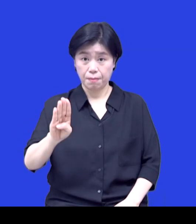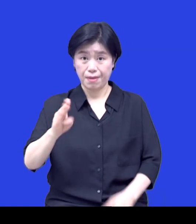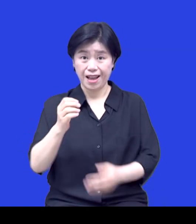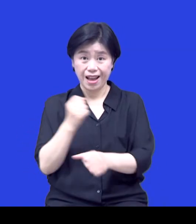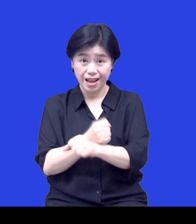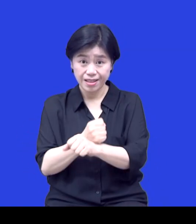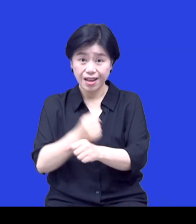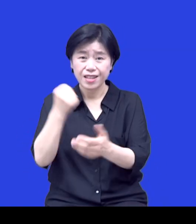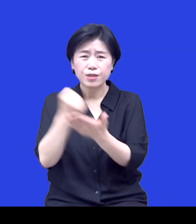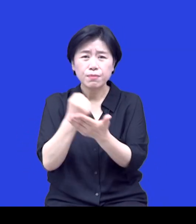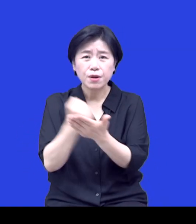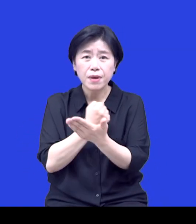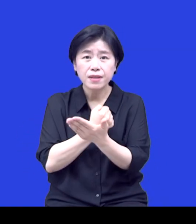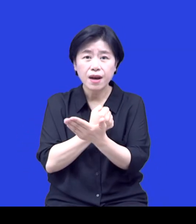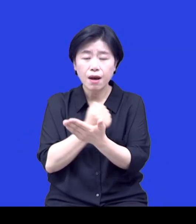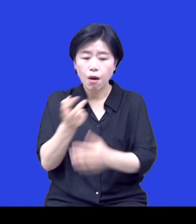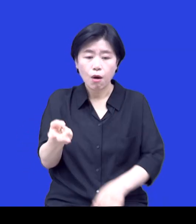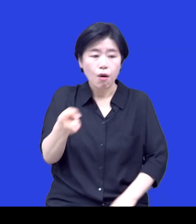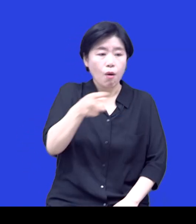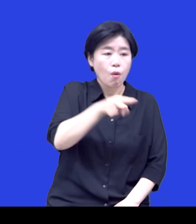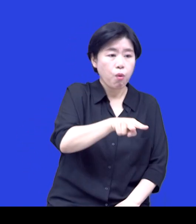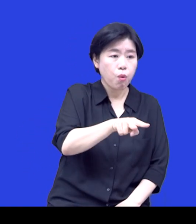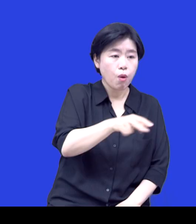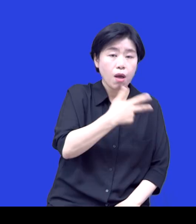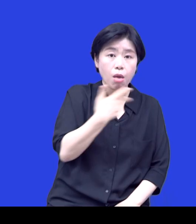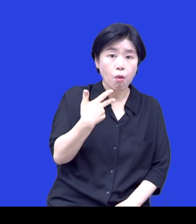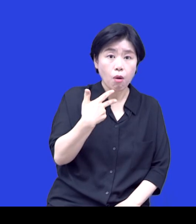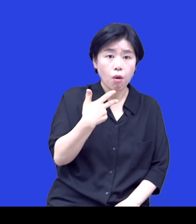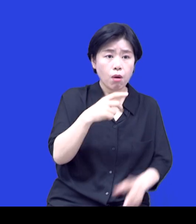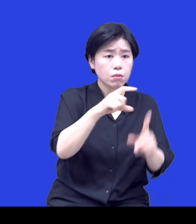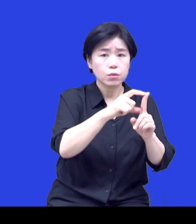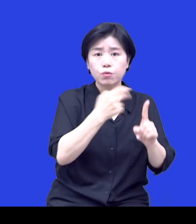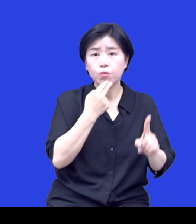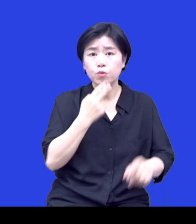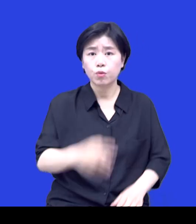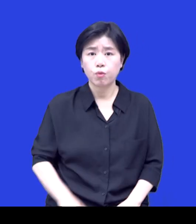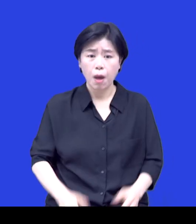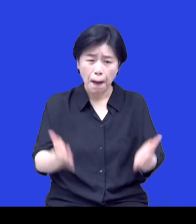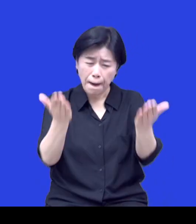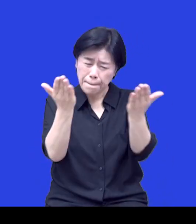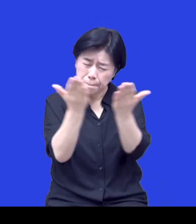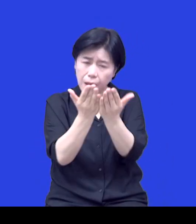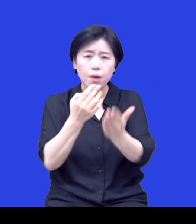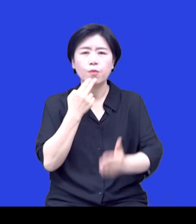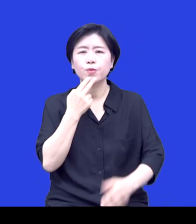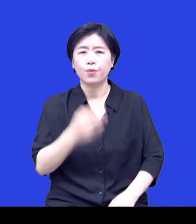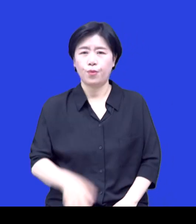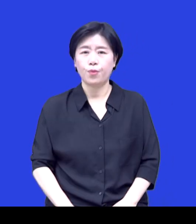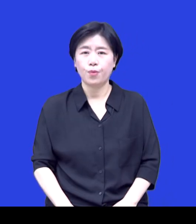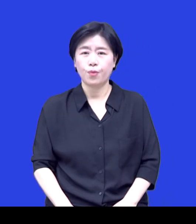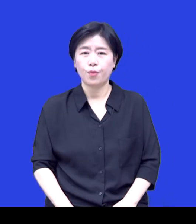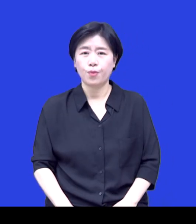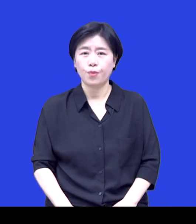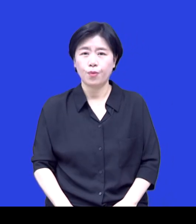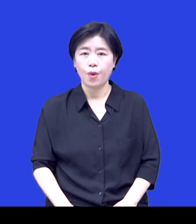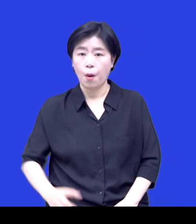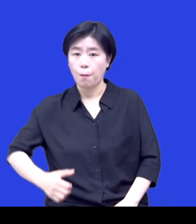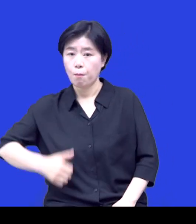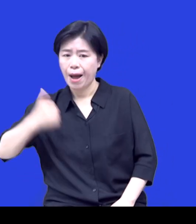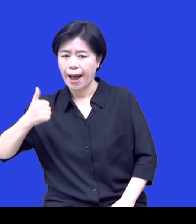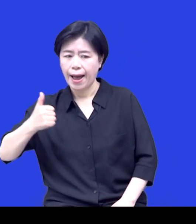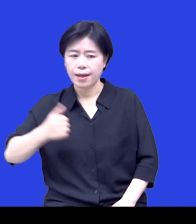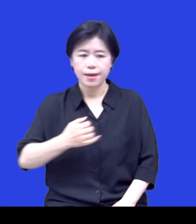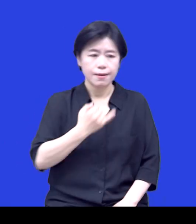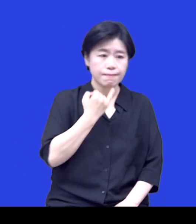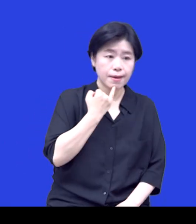없어요. 그럼요. 오. 섭섭한 감정, 화가 났다, 열받는다 이게 아니라 우리만 아는 그 섭섭하다가 있잖아요. 그 중간에 끼어 있는. 얘랑